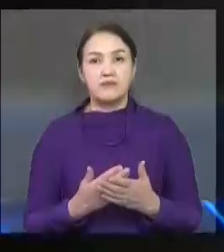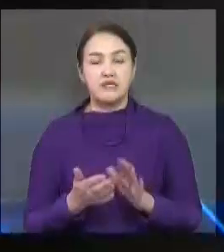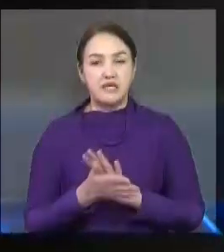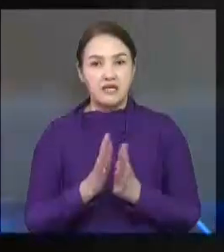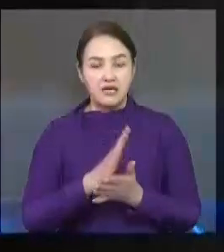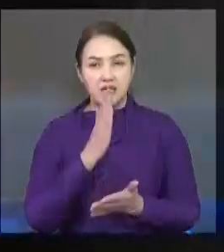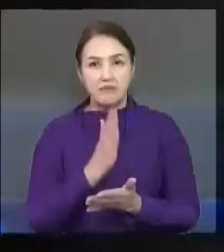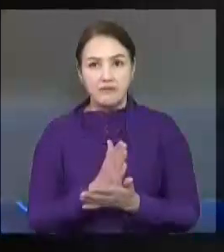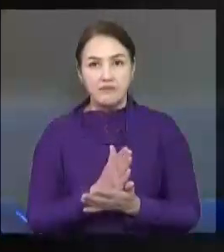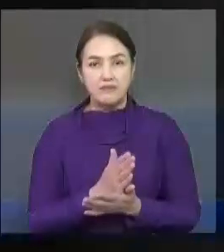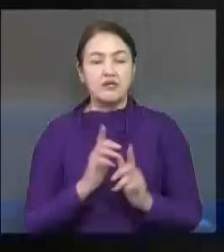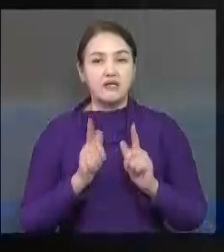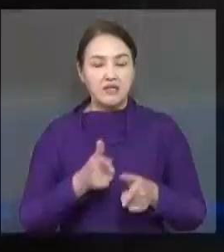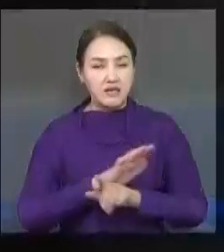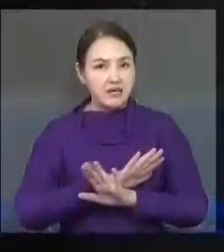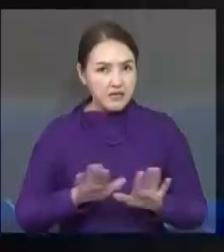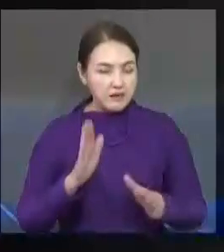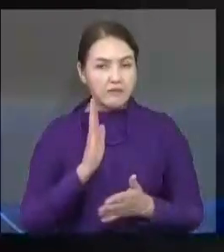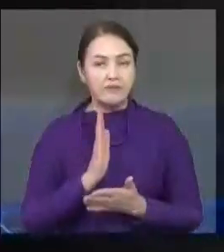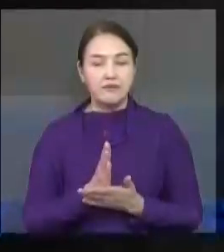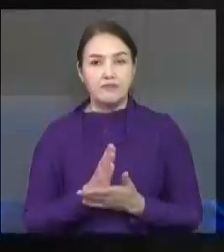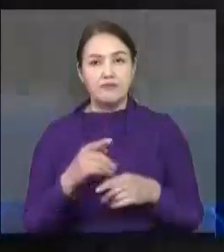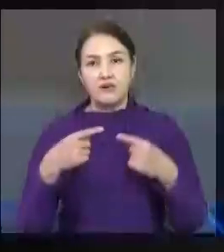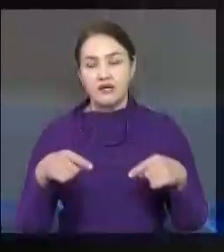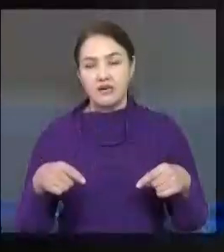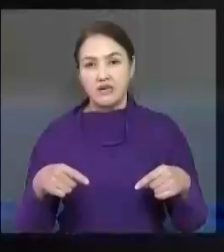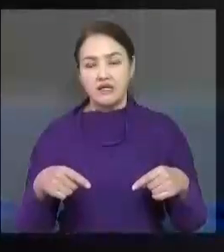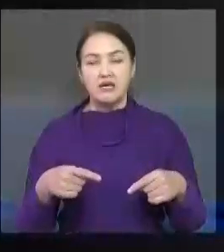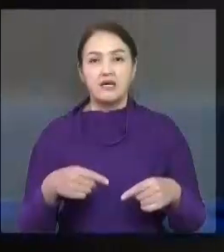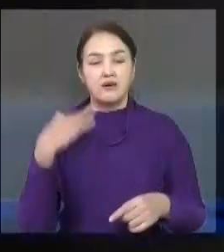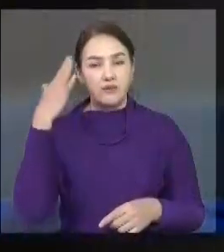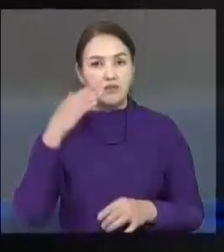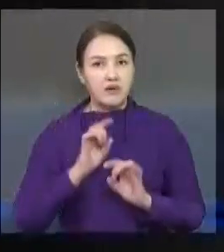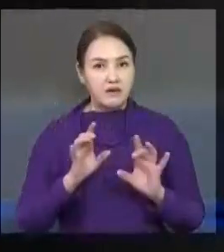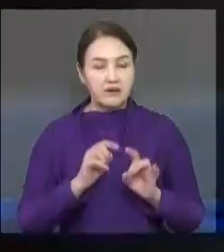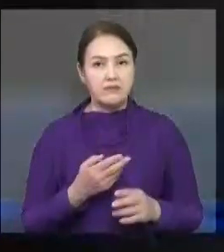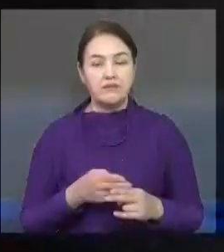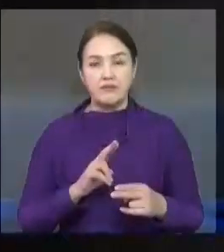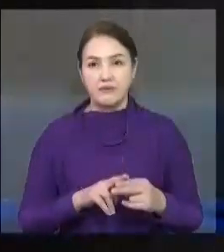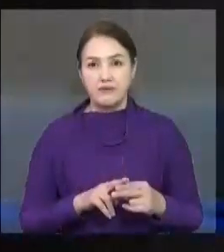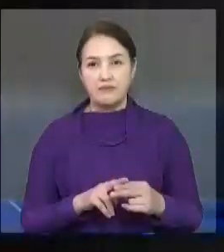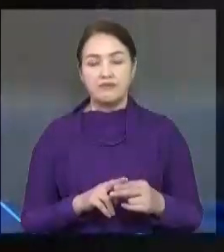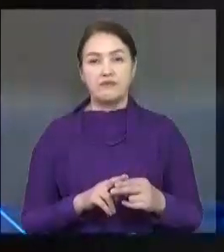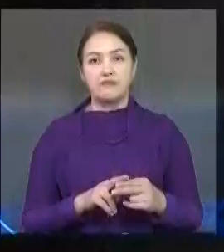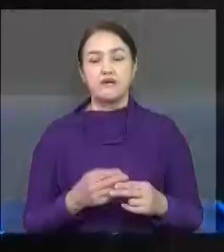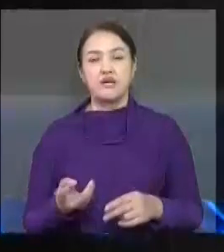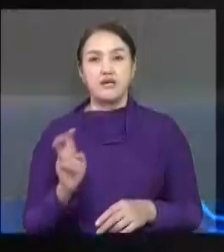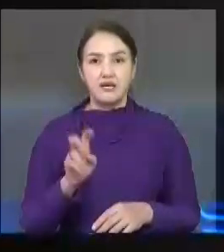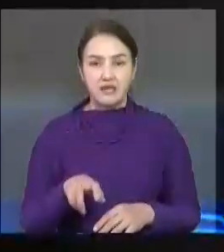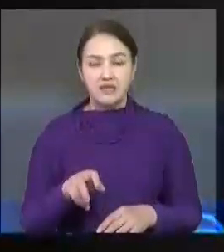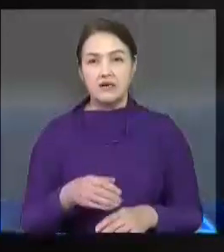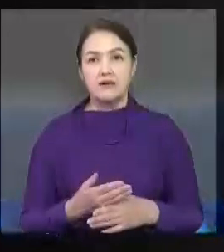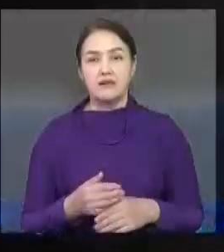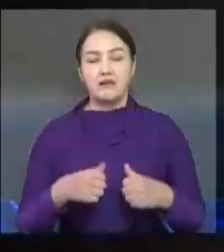келіскені де бар, келіспегендері де бар. Әркім әртүрлі әлі ой айтып жатыр. Сол себепті кеше облыс әкімі келіп кетіп, мен